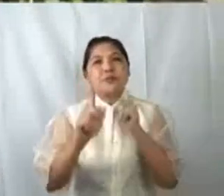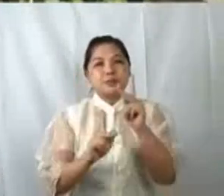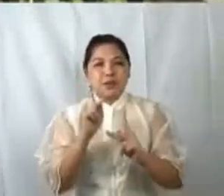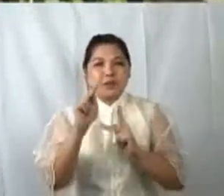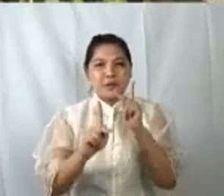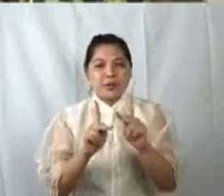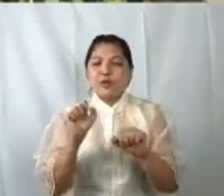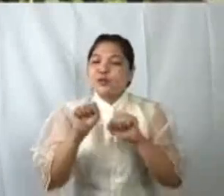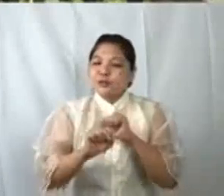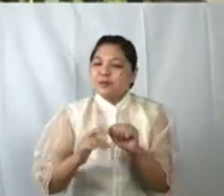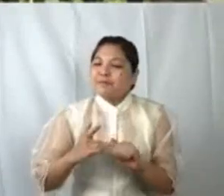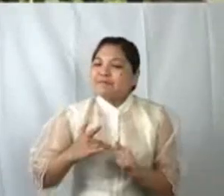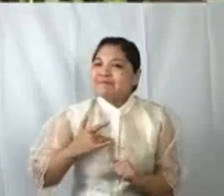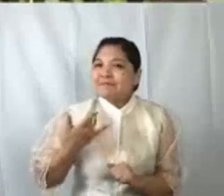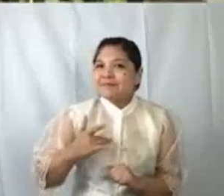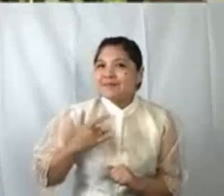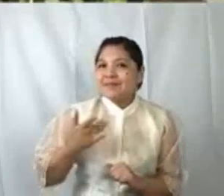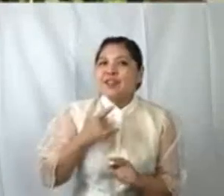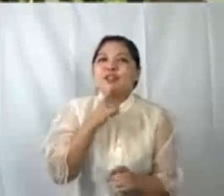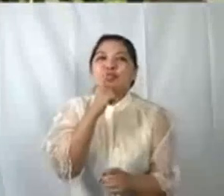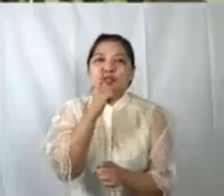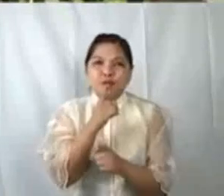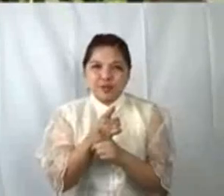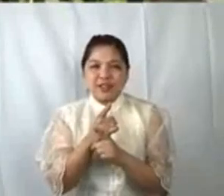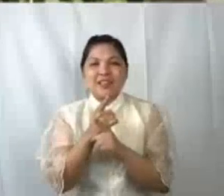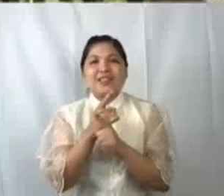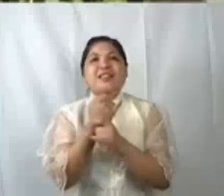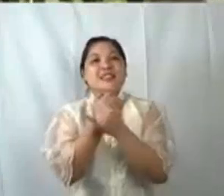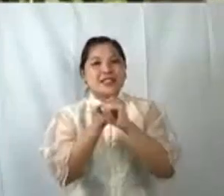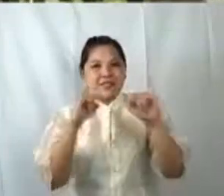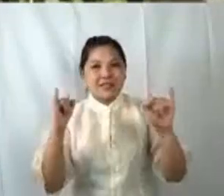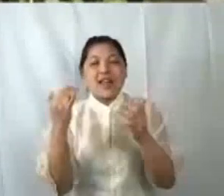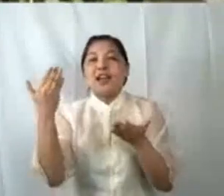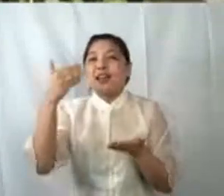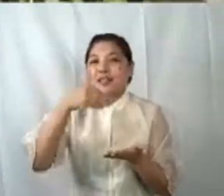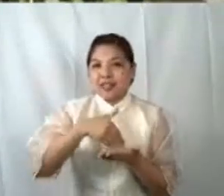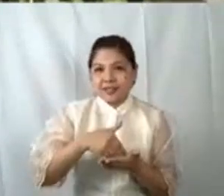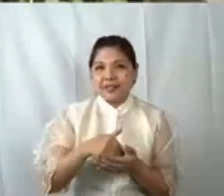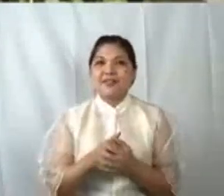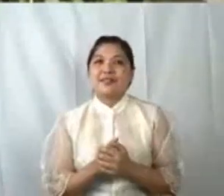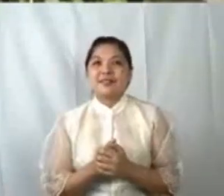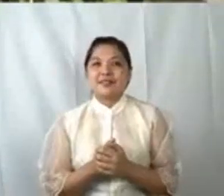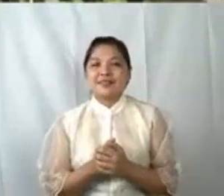upang maramdaman natin ang tunay na kasarinlan. Muli,